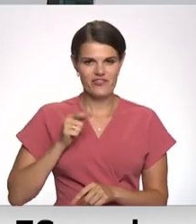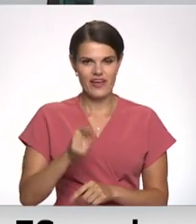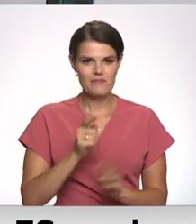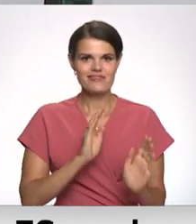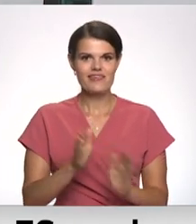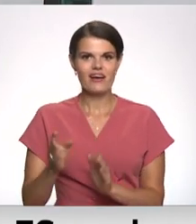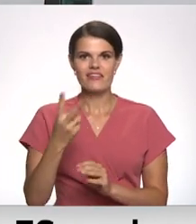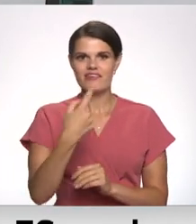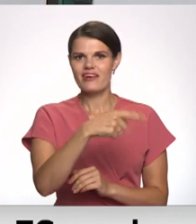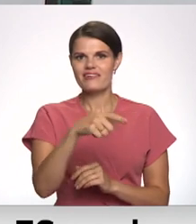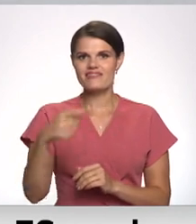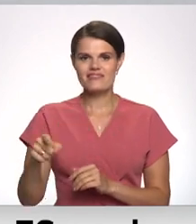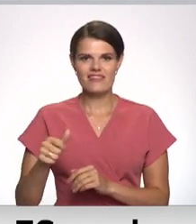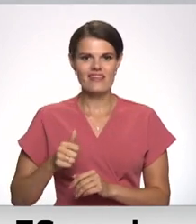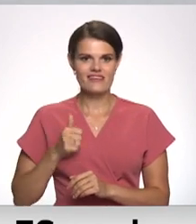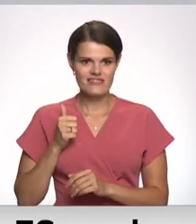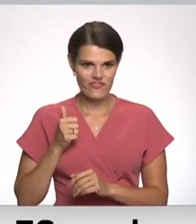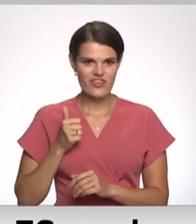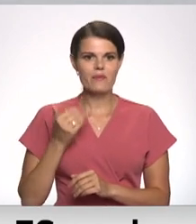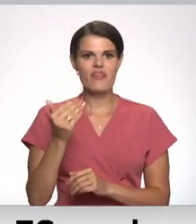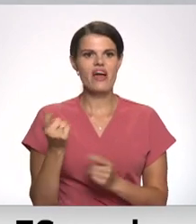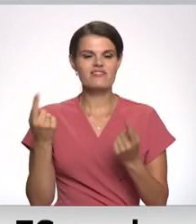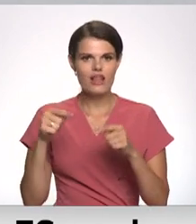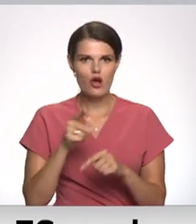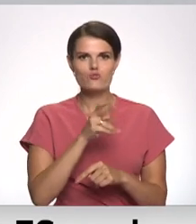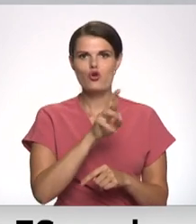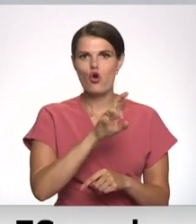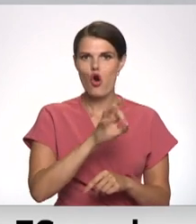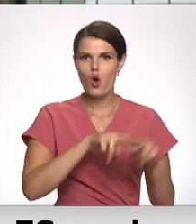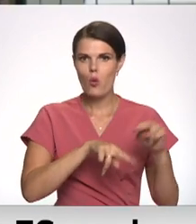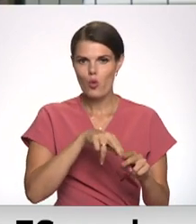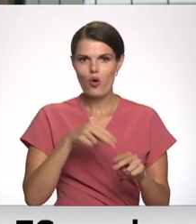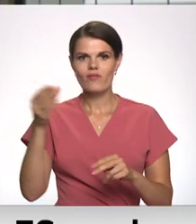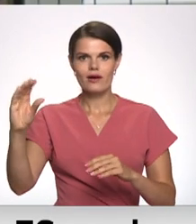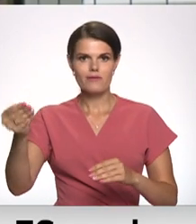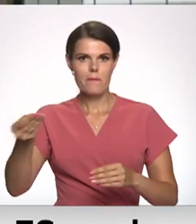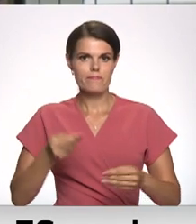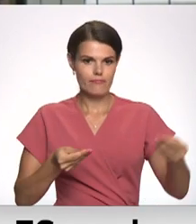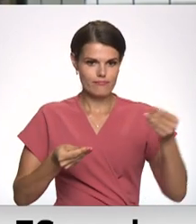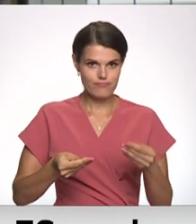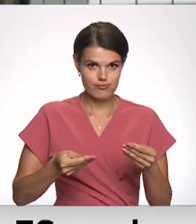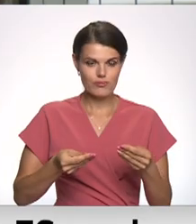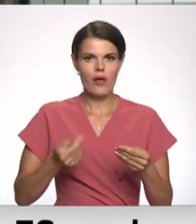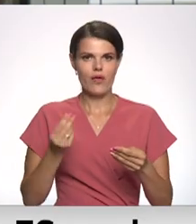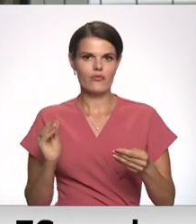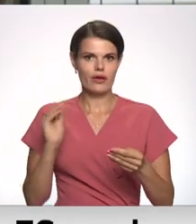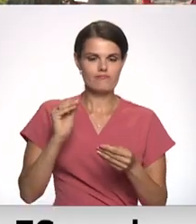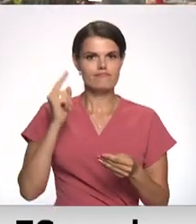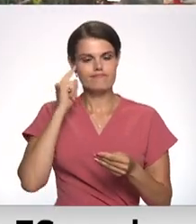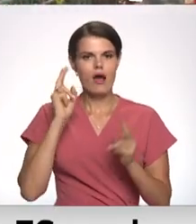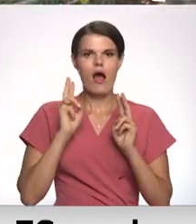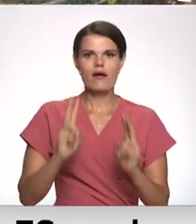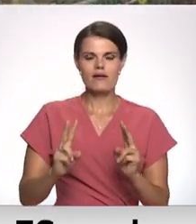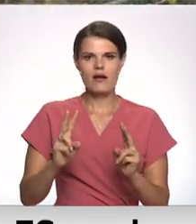citus CIA Koro būve un CIA Tavs laikmets, finanšu piedāvājumus un konsultēja pasūtītāju par veidiem, kā